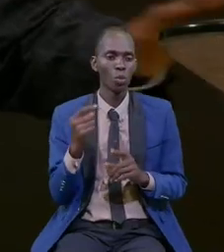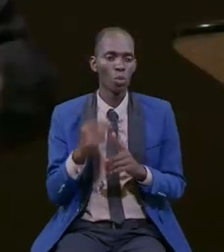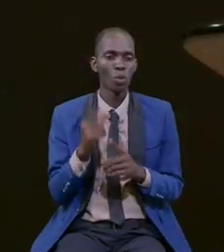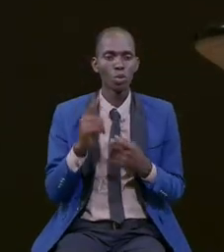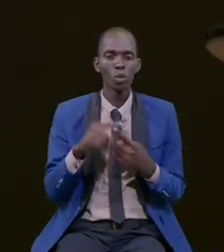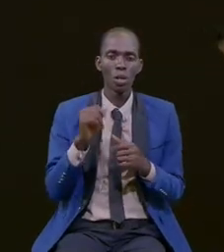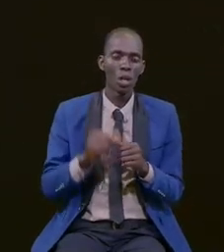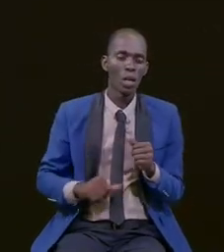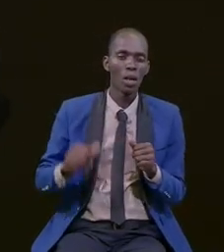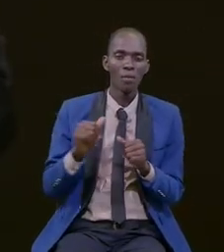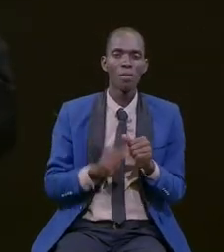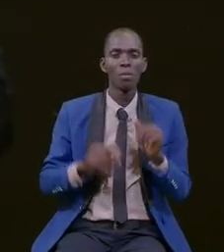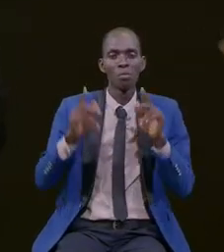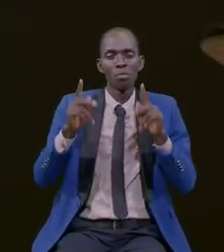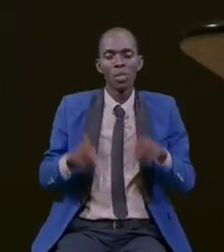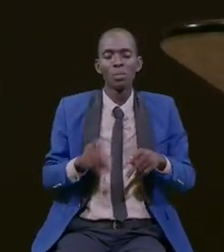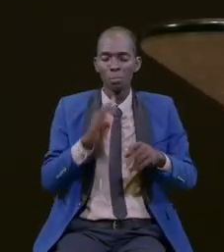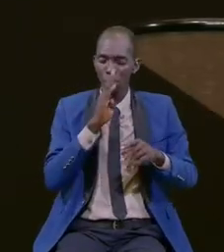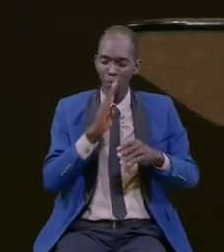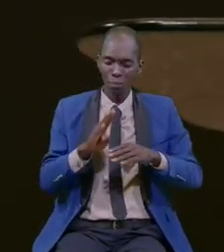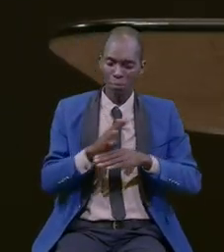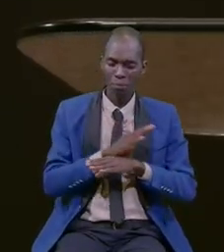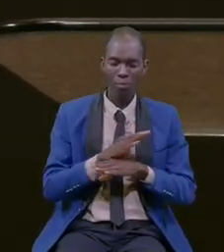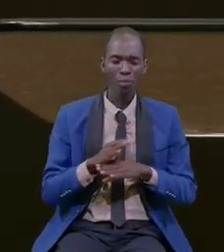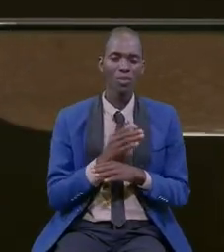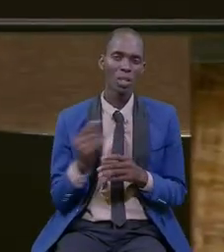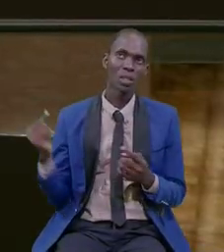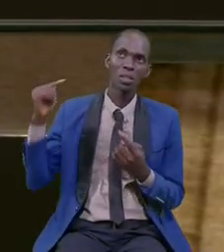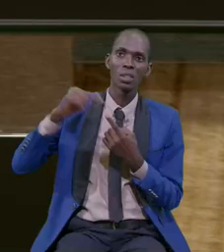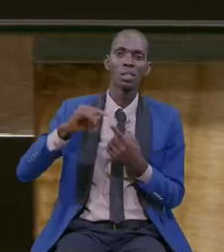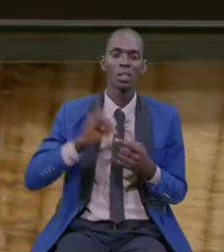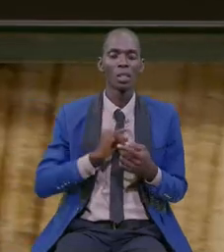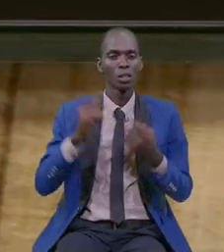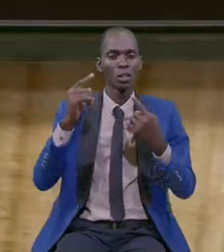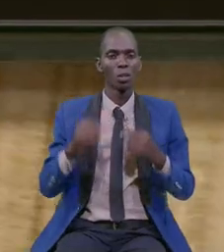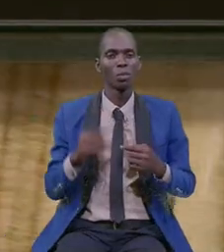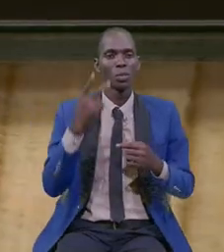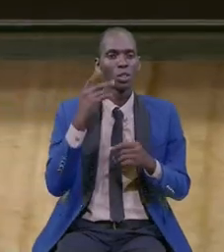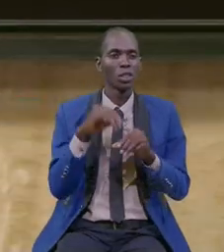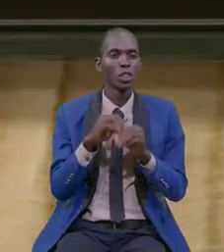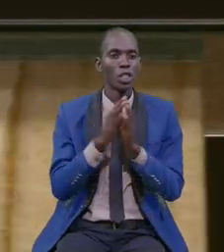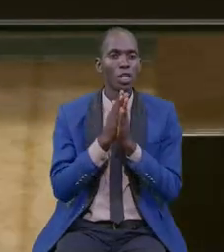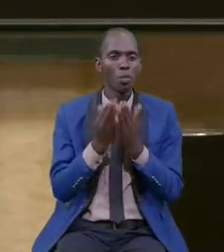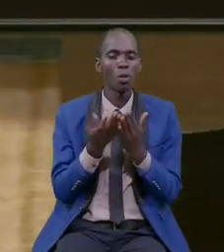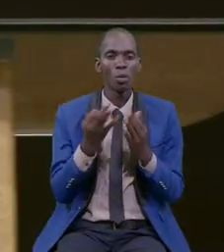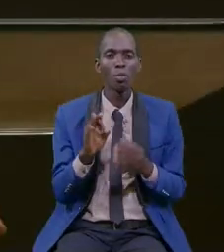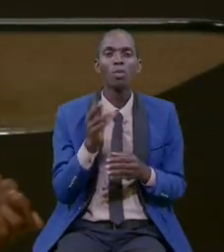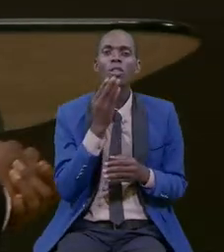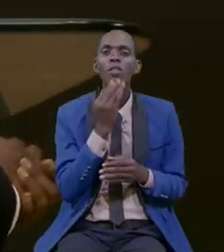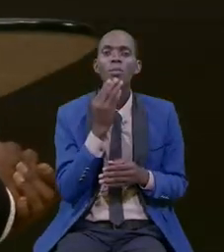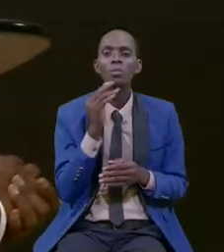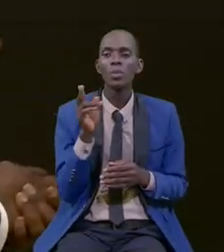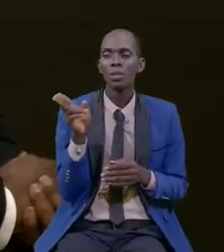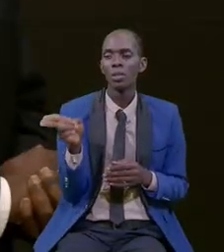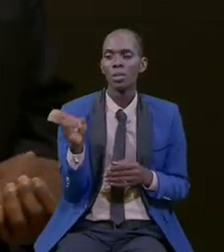valoir jusqu'à ce que je revienne Hébreux 13 verset